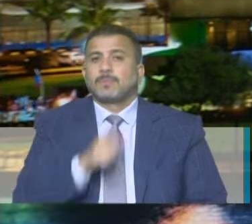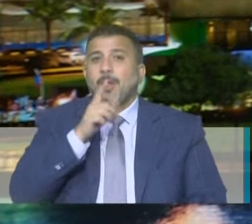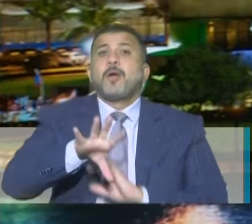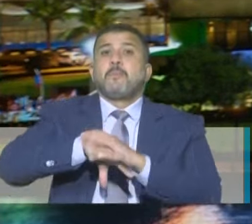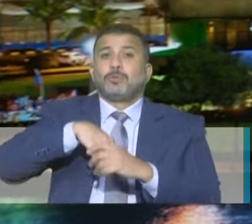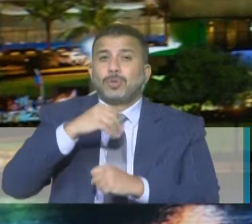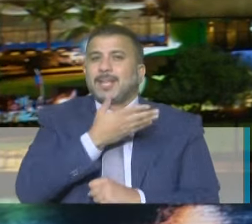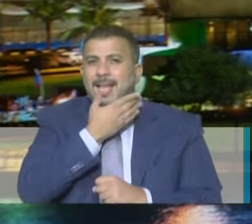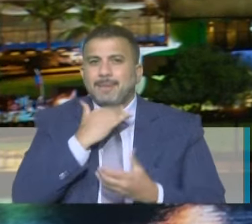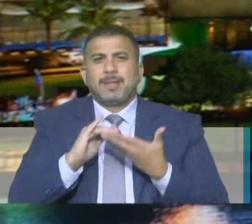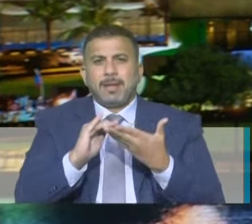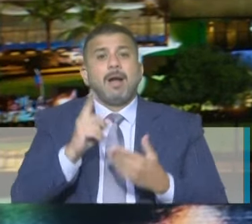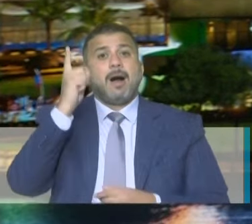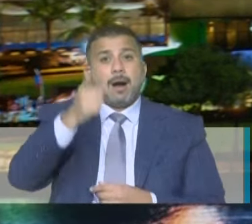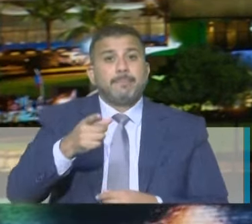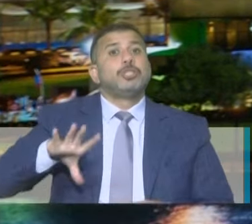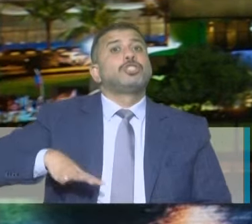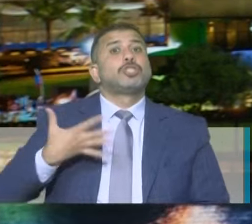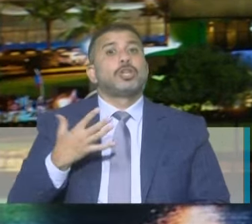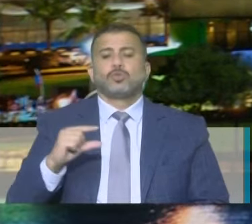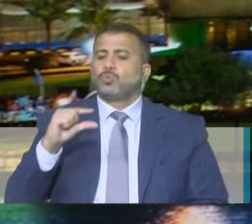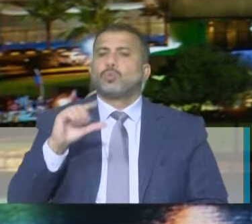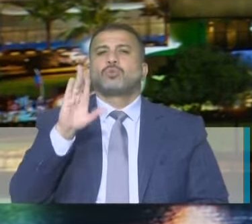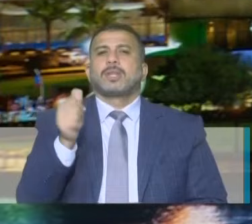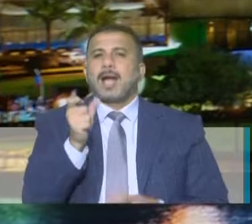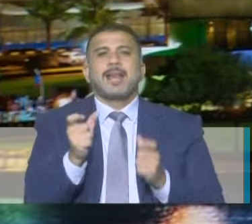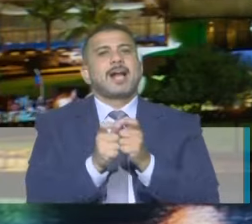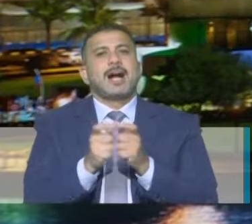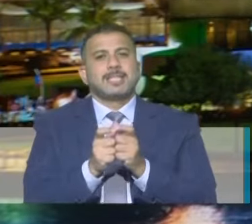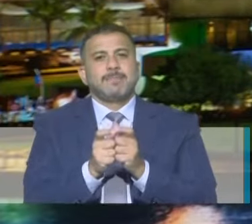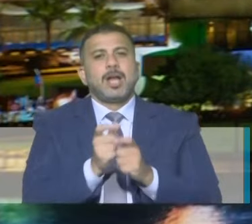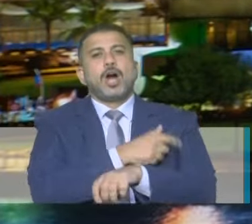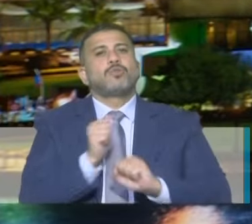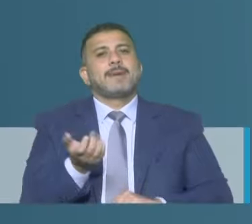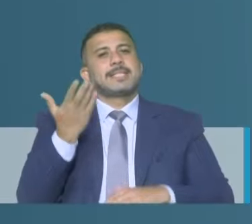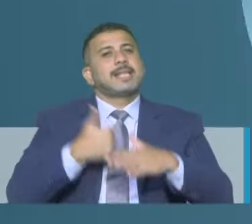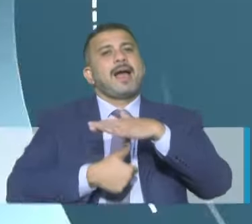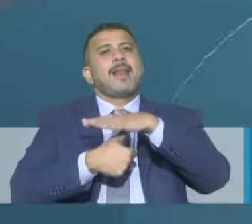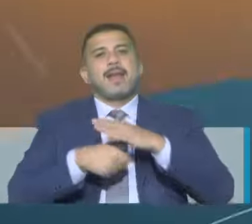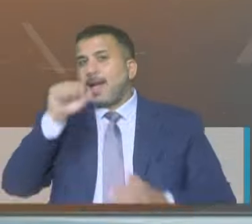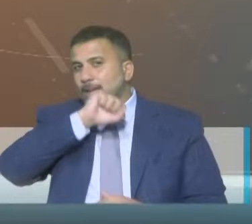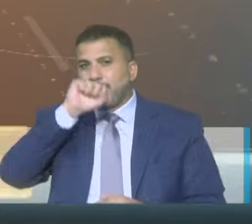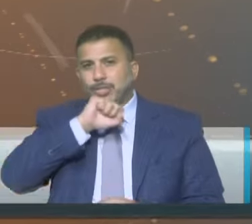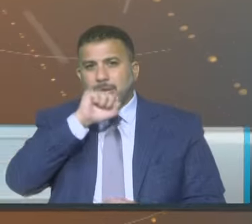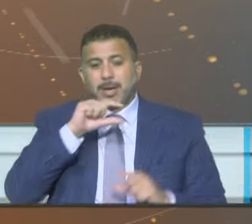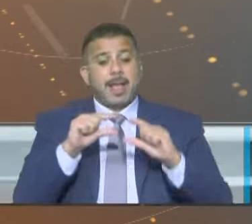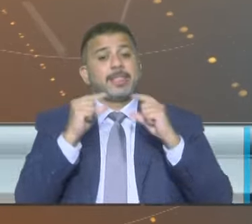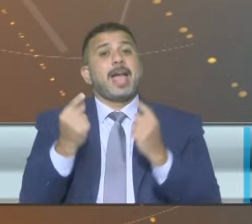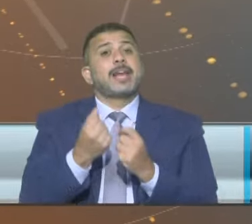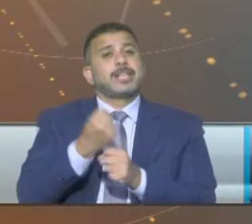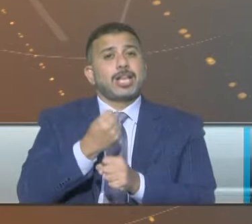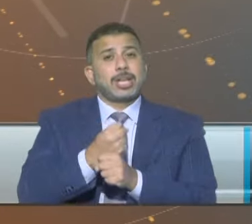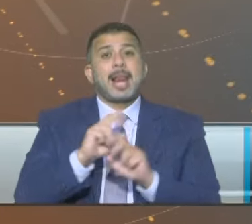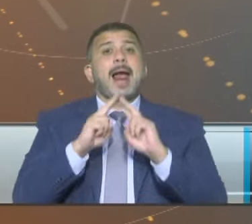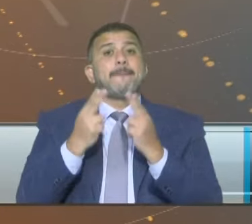وعلى صعيد المشروعات الخدميه وجه صاحب السمو الشيخ الدكتور سلطان بن محمد القاسمي عضو المجلس الاعلى حاكم الشرقه